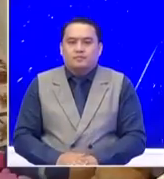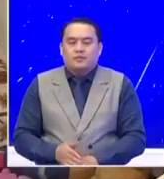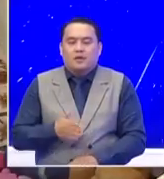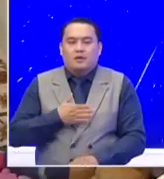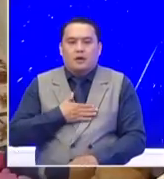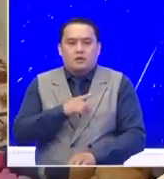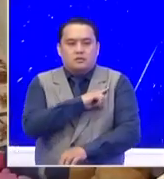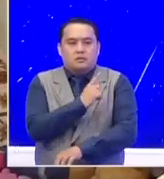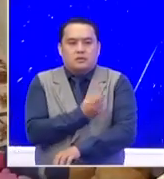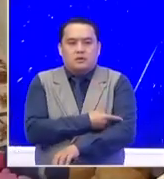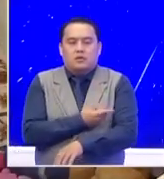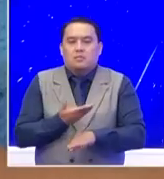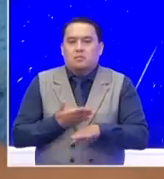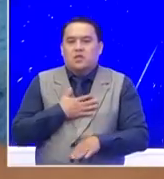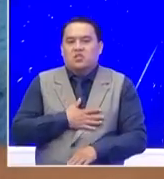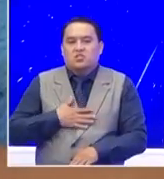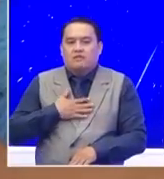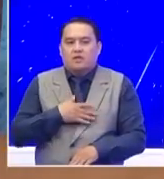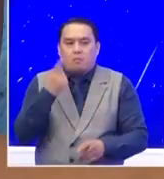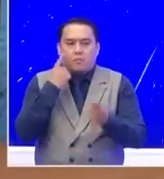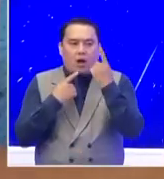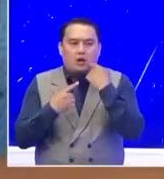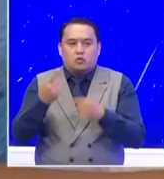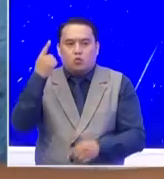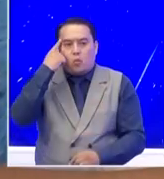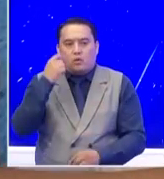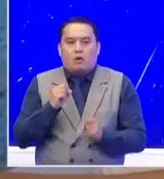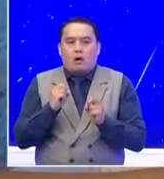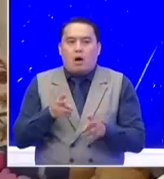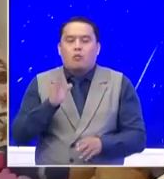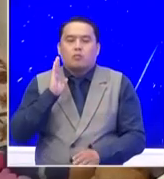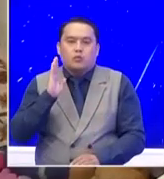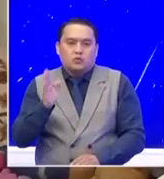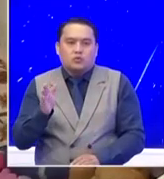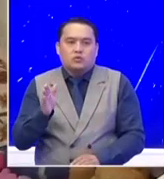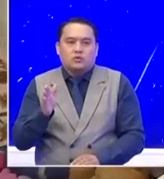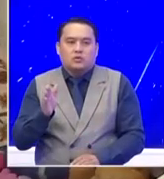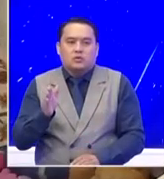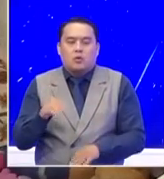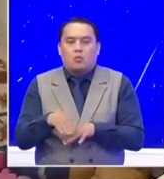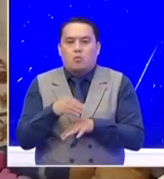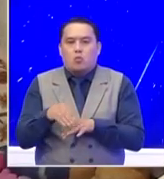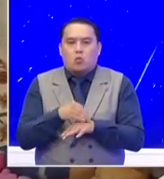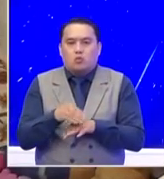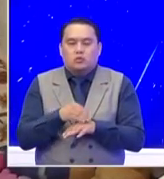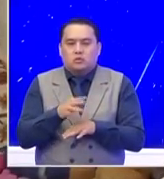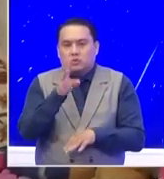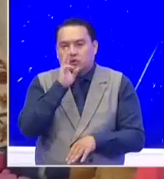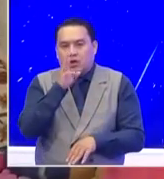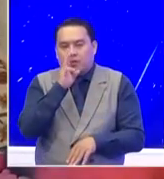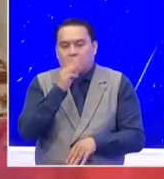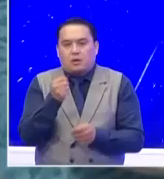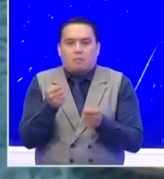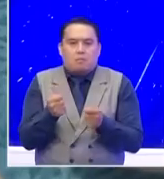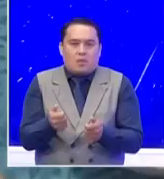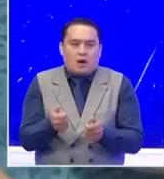смогу, что она не сможет ходить. Плакала, думала, как дальше будет. Муж не сильно деньги такие зарабатывает,